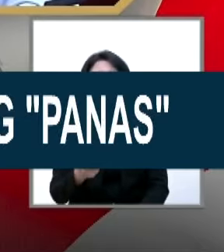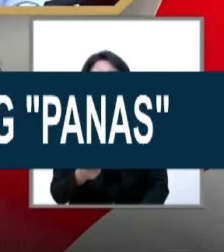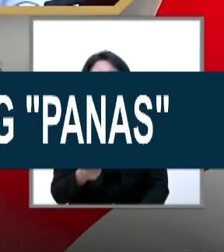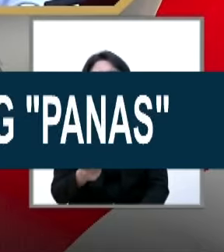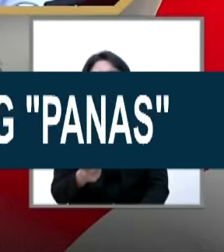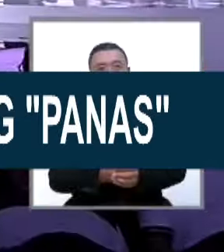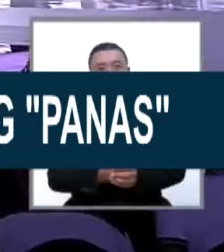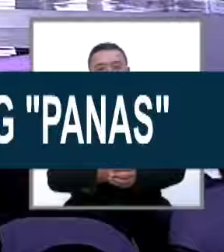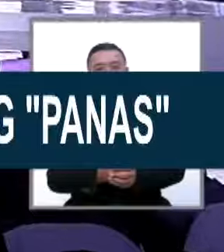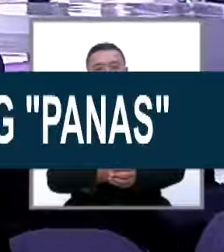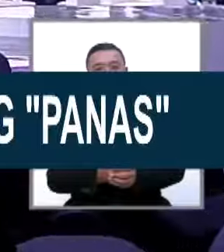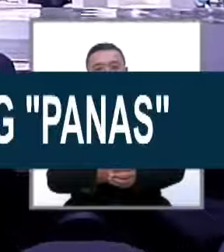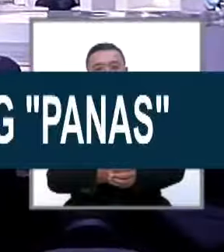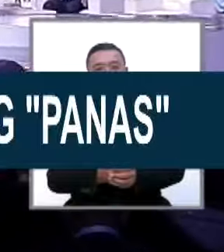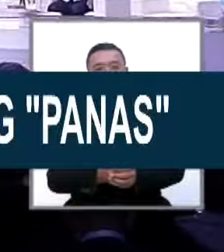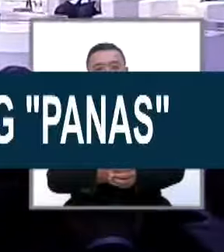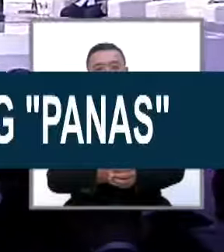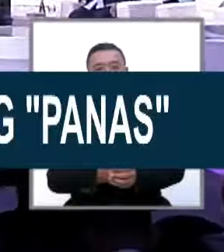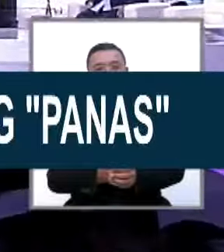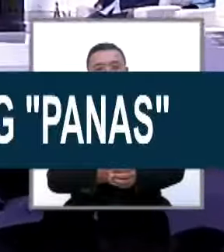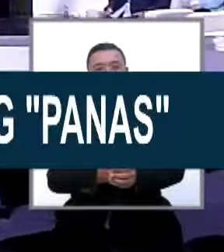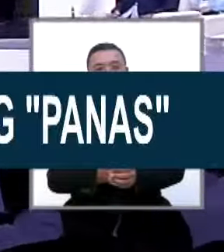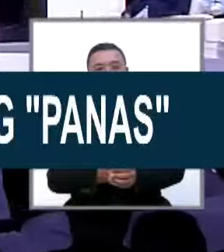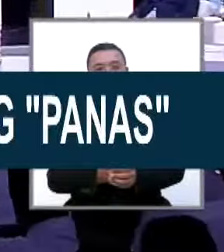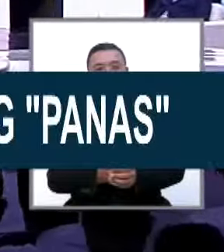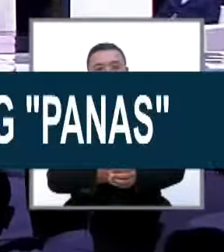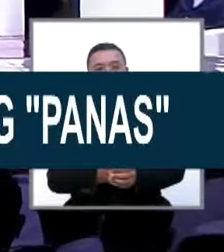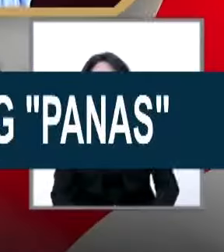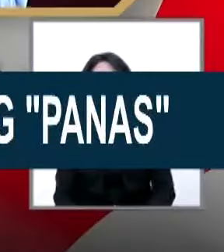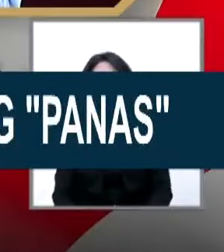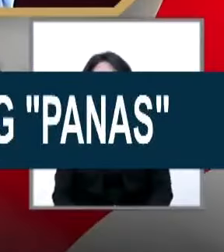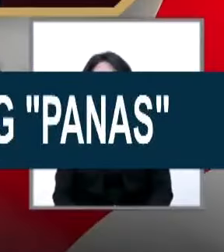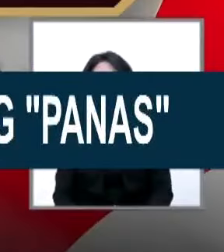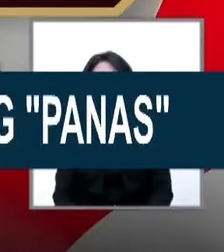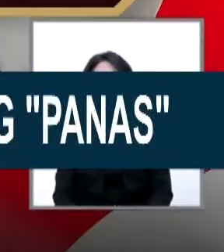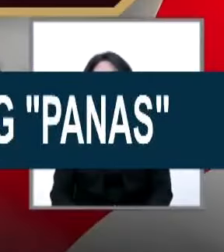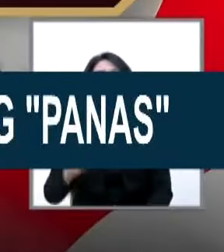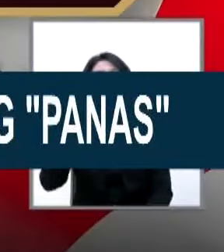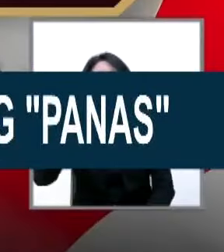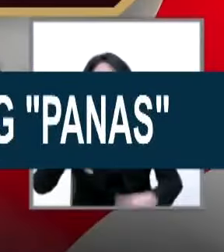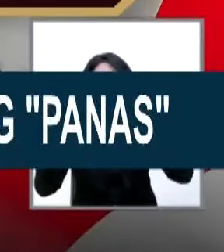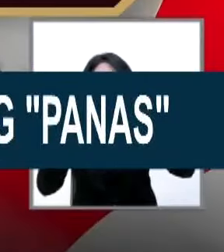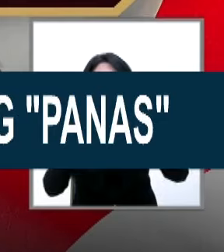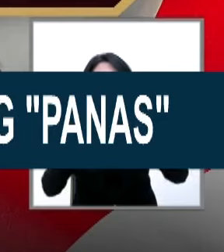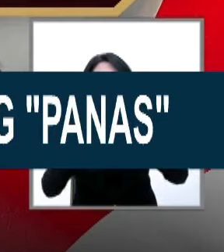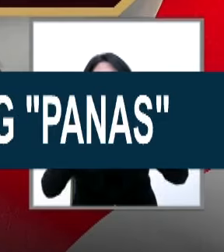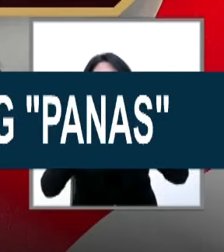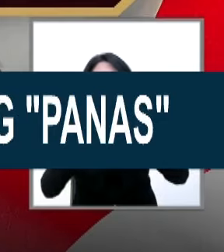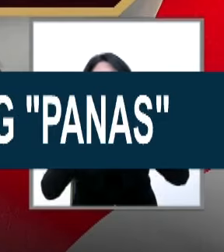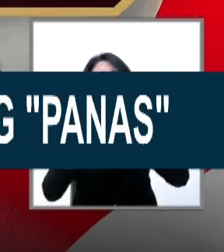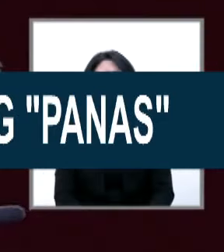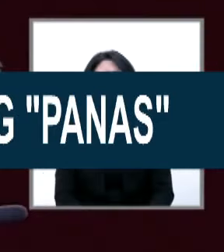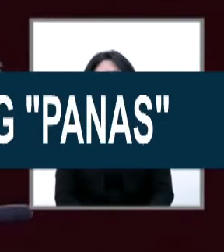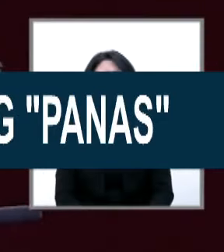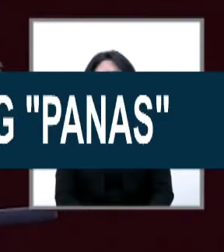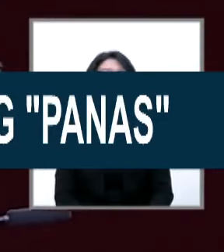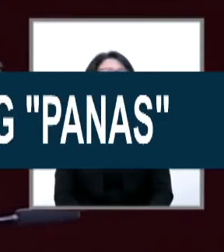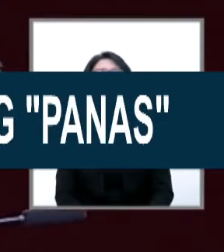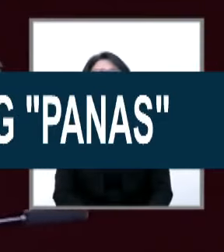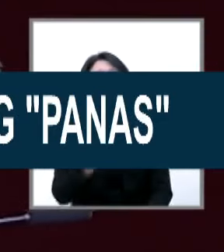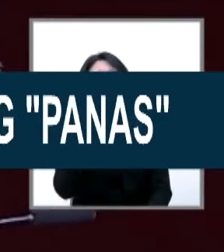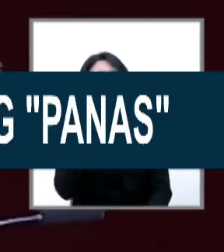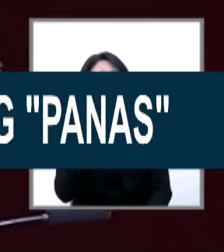dijawab menurut saya. Beda lagi dengan cawapres nomor urut 1 Muhaimin Iskandar. Saat diserang nyontek catatan